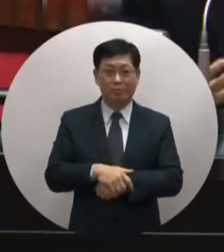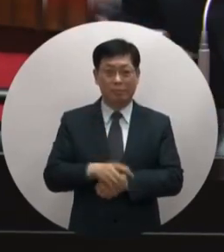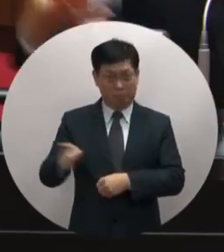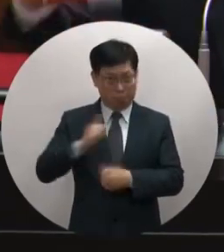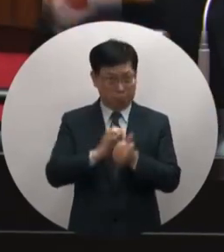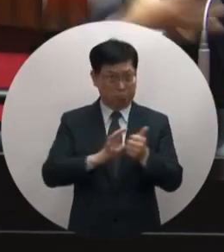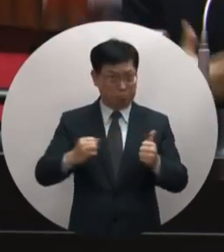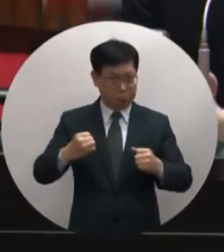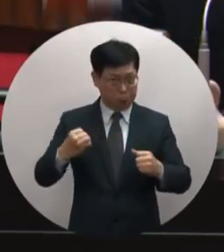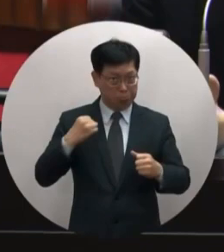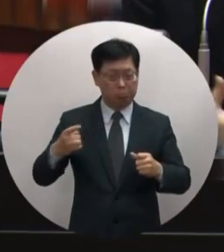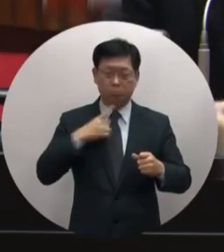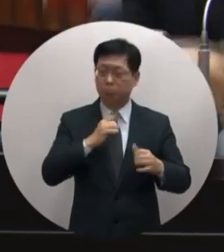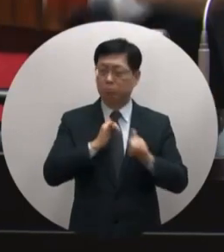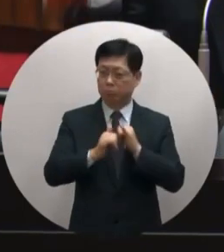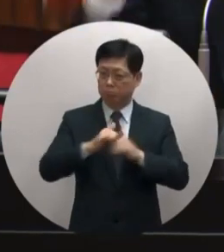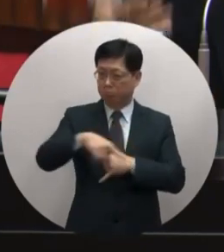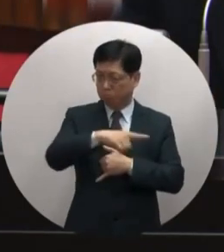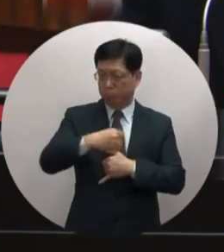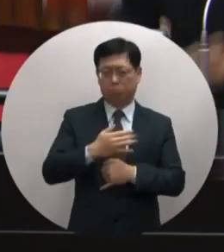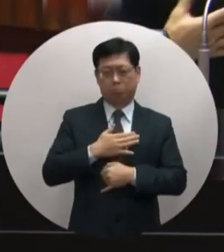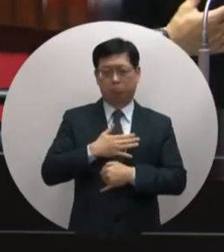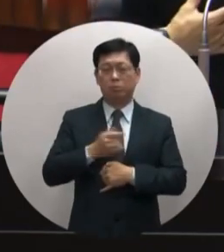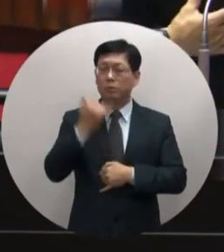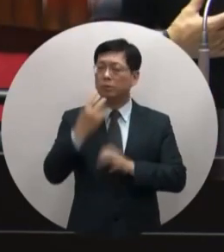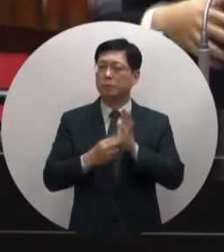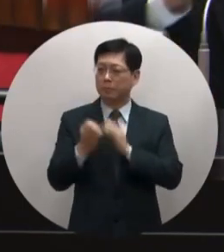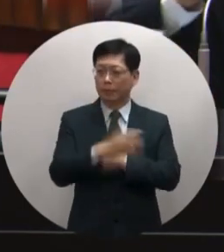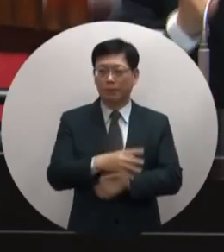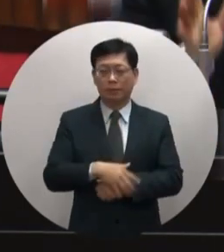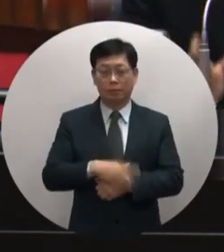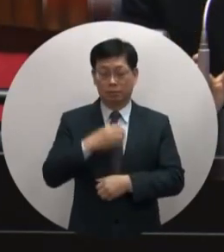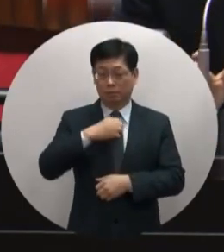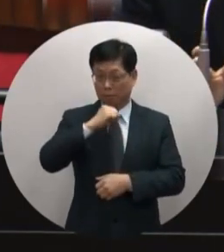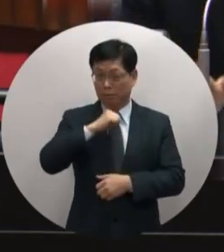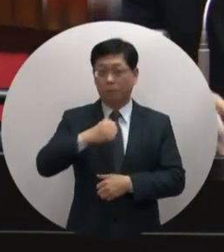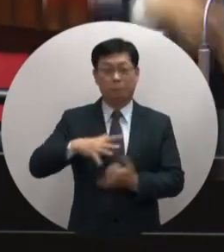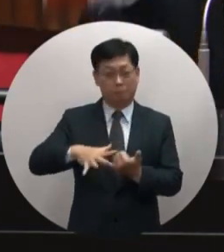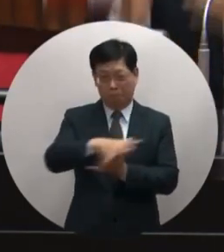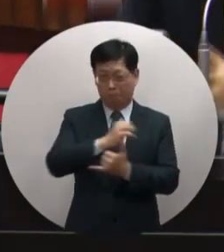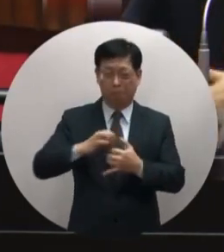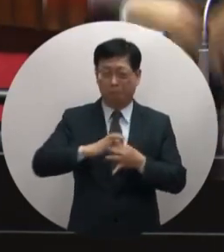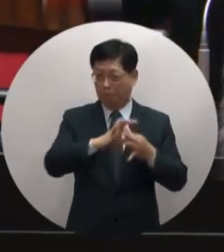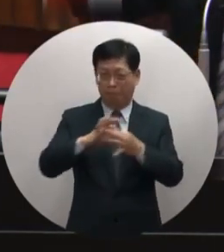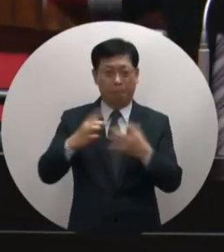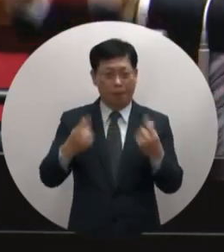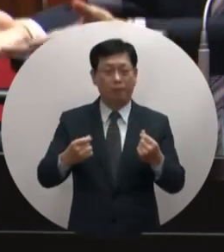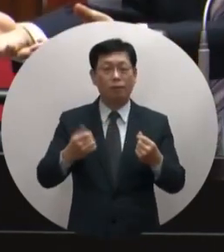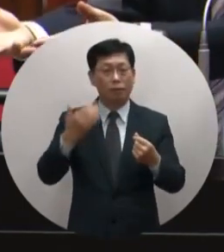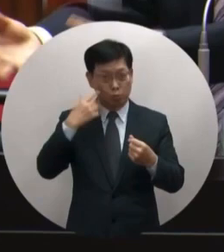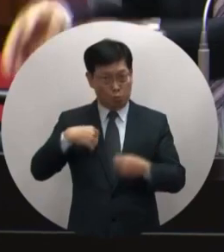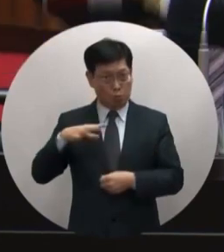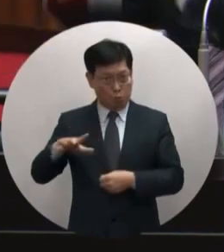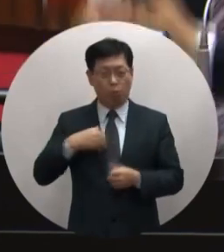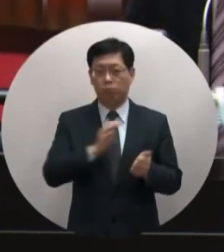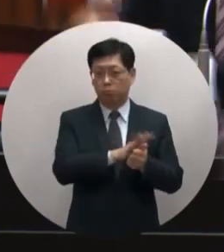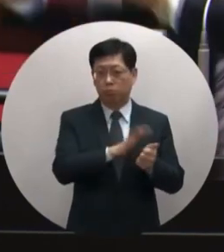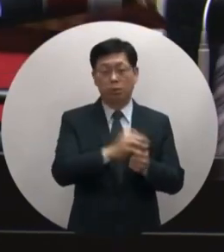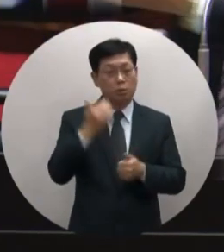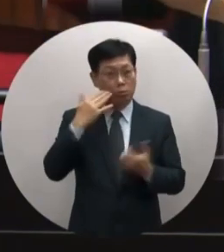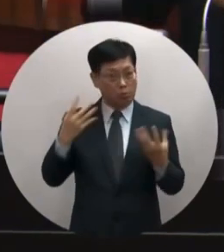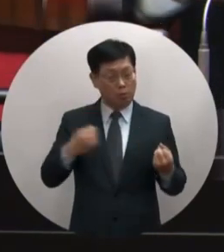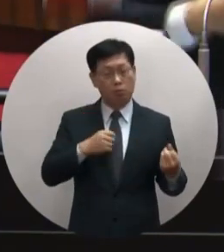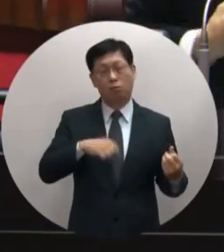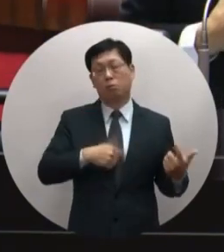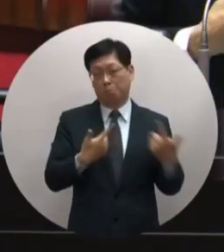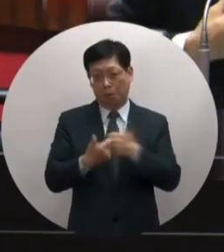那大鄉親你那麼多你就改善一下台灣是一體的我們有的先幫忙人我們沒有的先